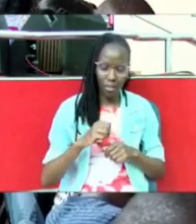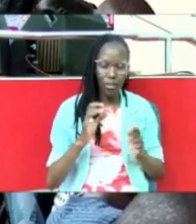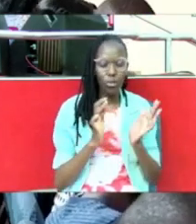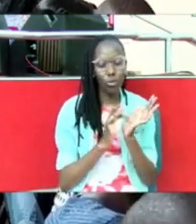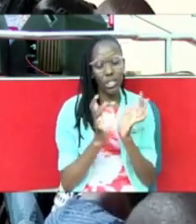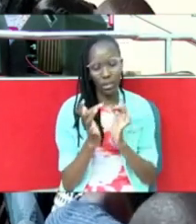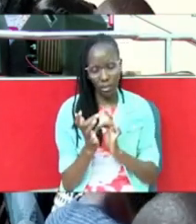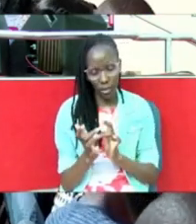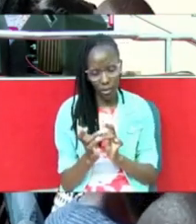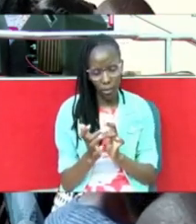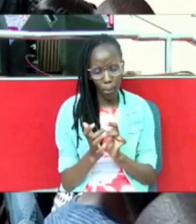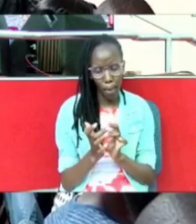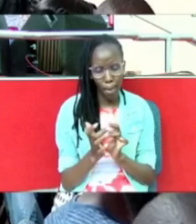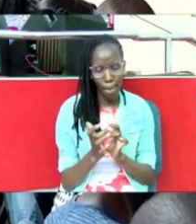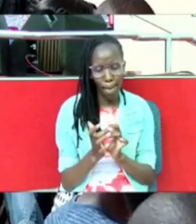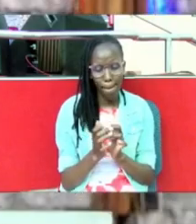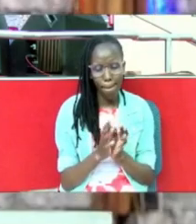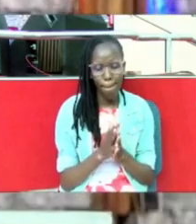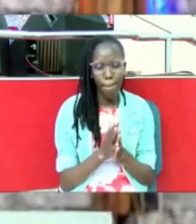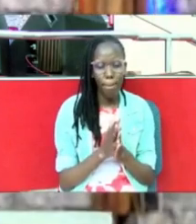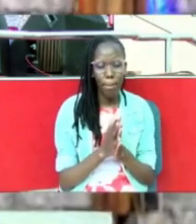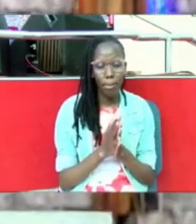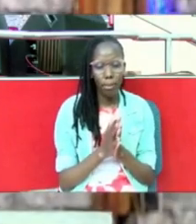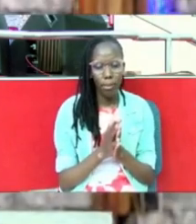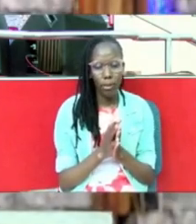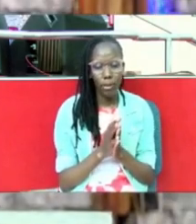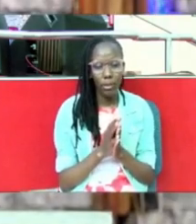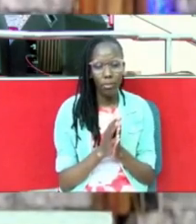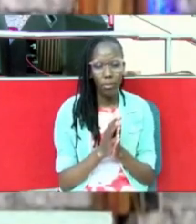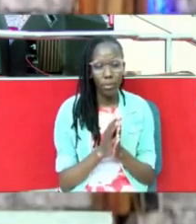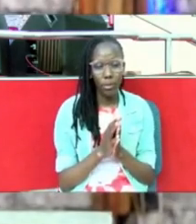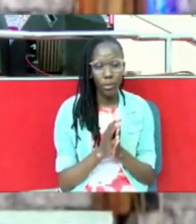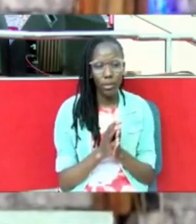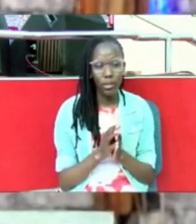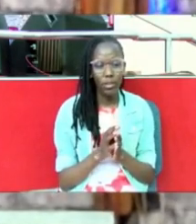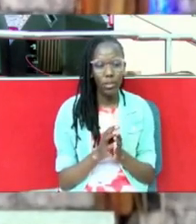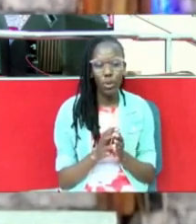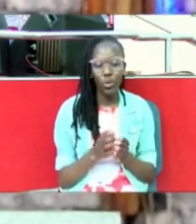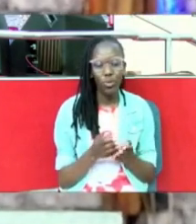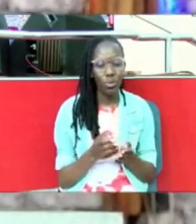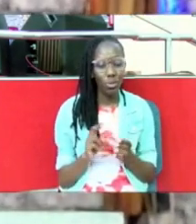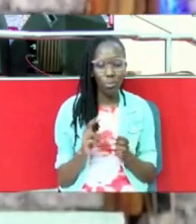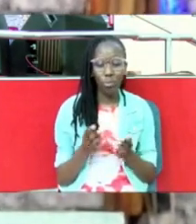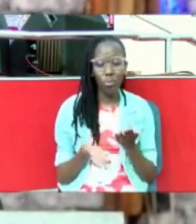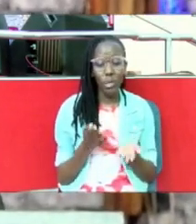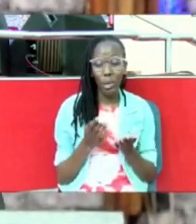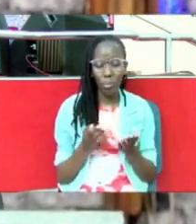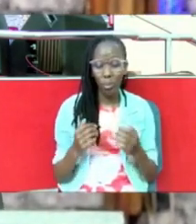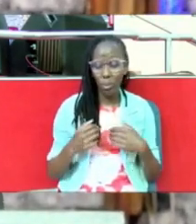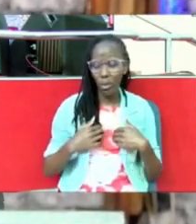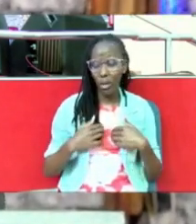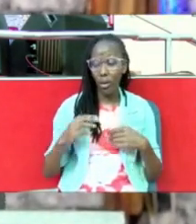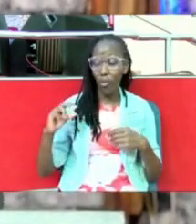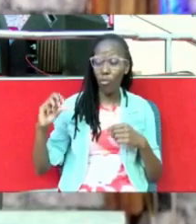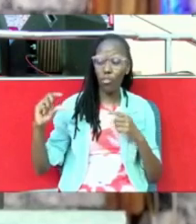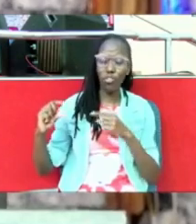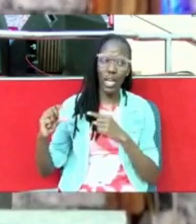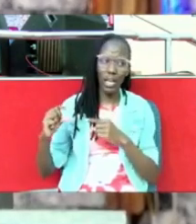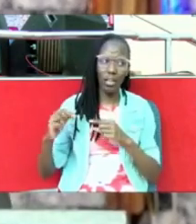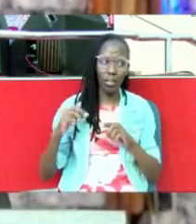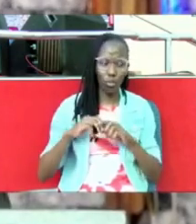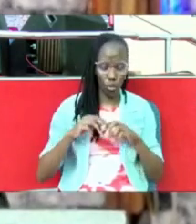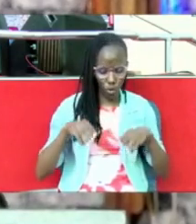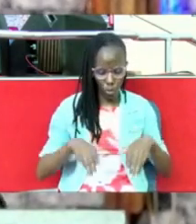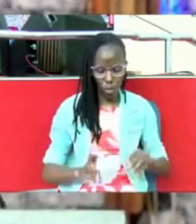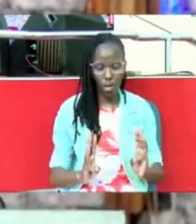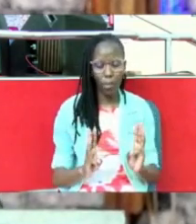tuliweza kumkaribisha Yesu maishani mwetu. And despite the giants that are on your way. Na hata kama kuna majitu katika maisha